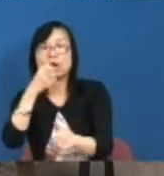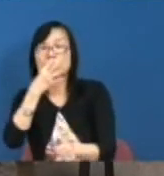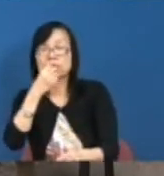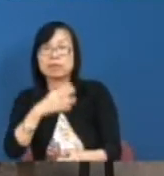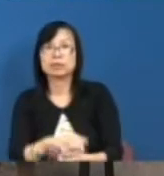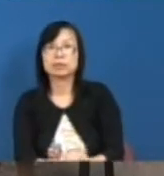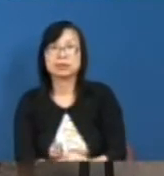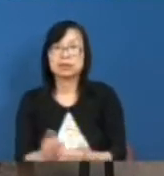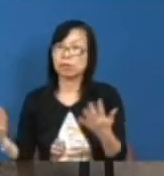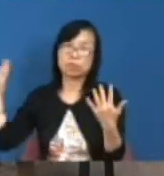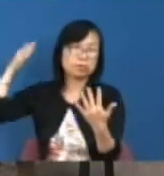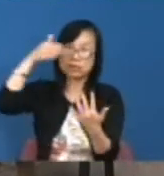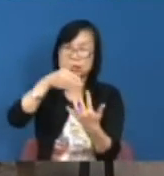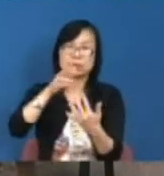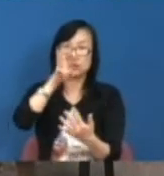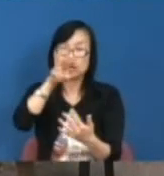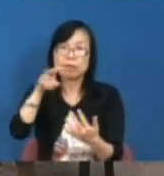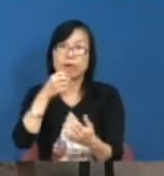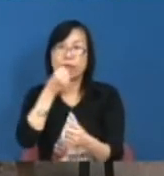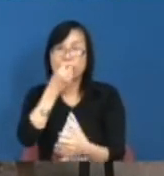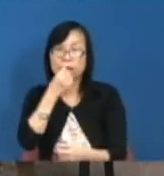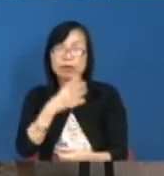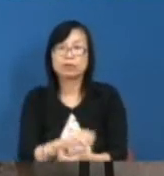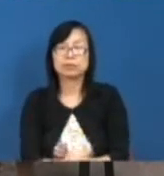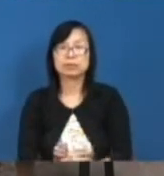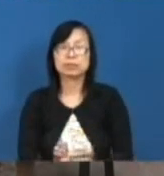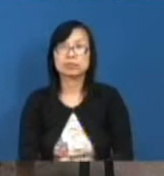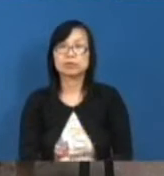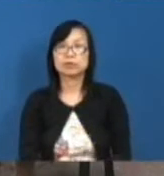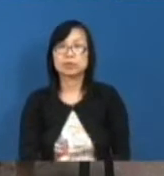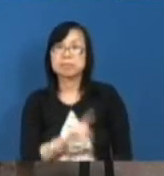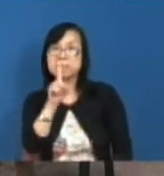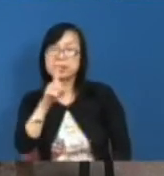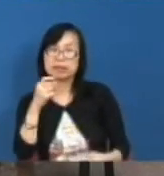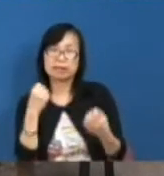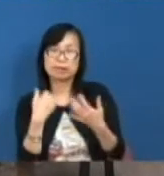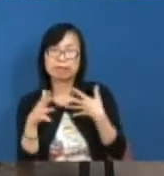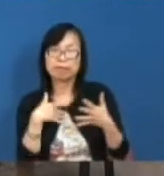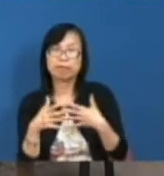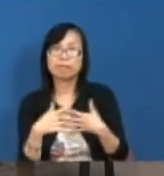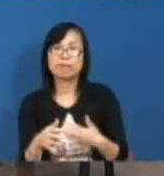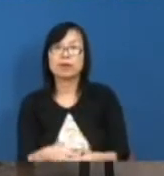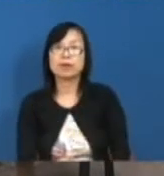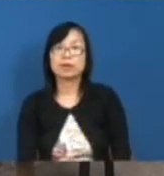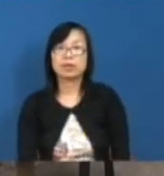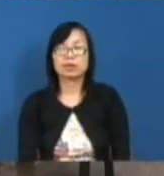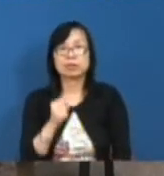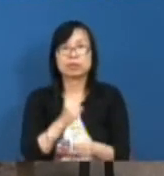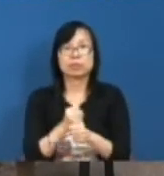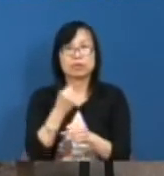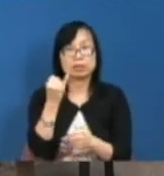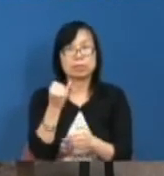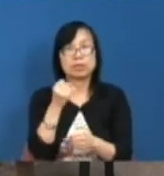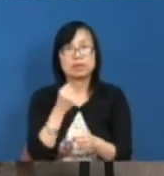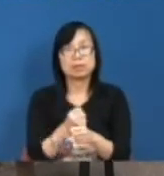管香港，直接喺香港嘅劉澤民幾乎等於失蹤。 咩事咧？其實係咯。 係啦，咁佢可能少做少錯啦，係